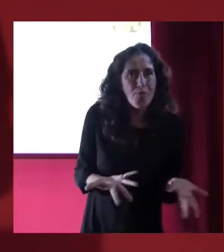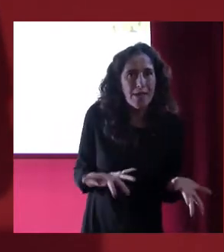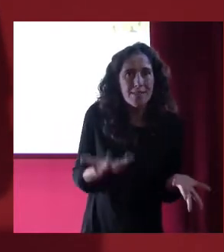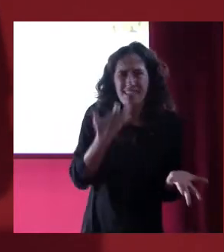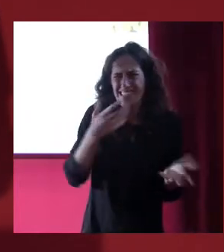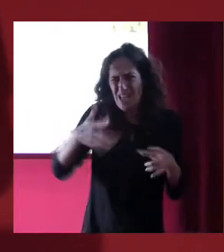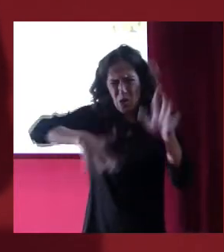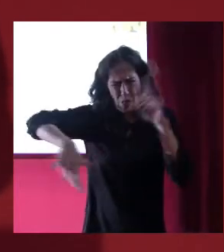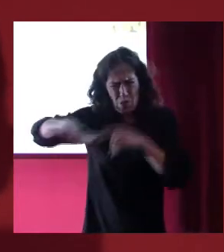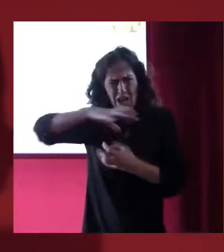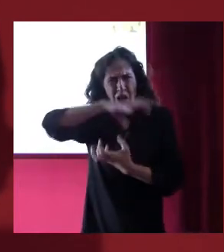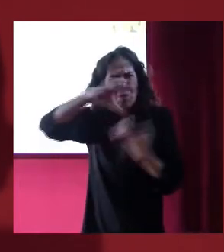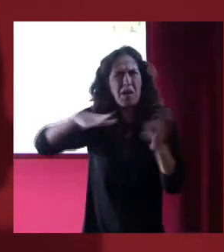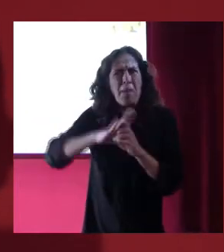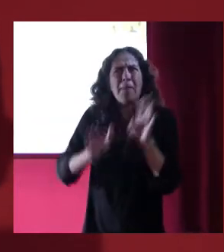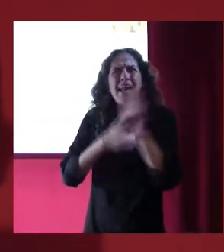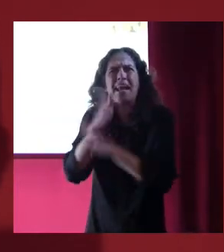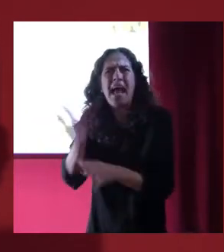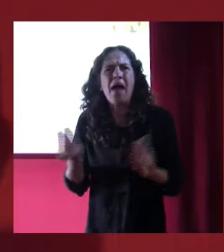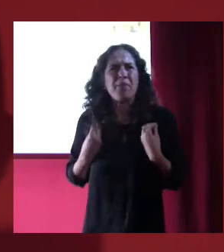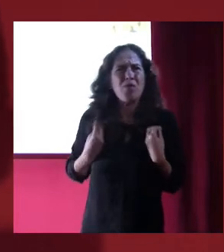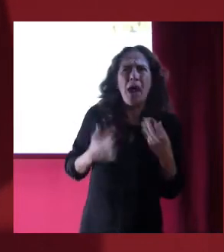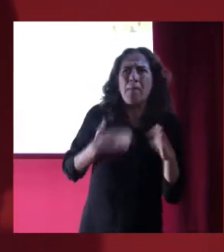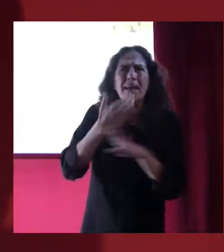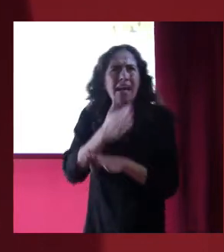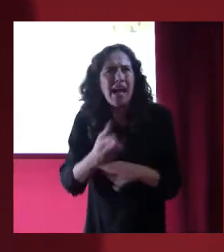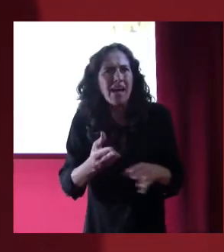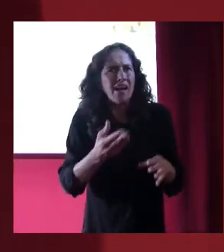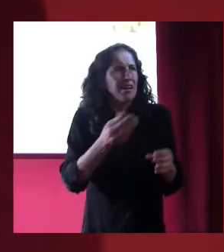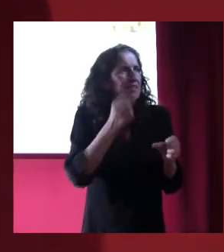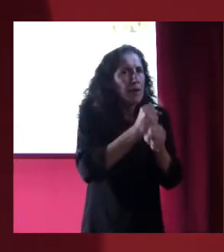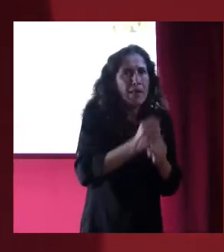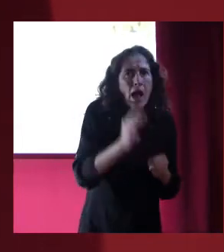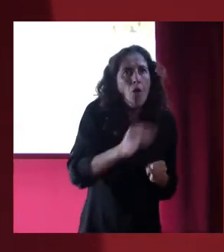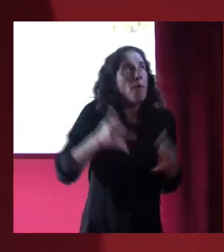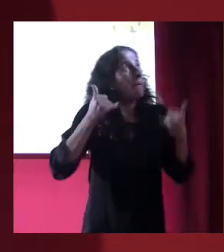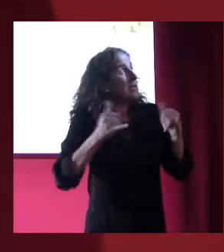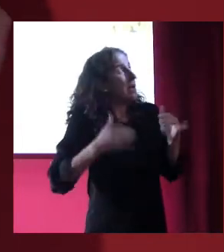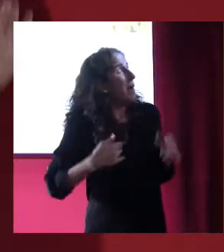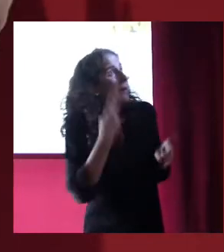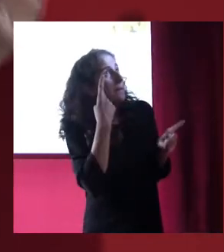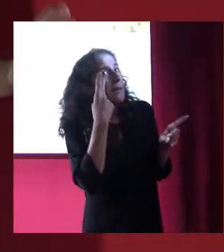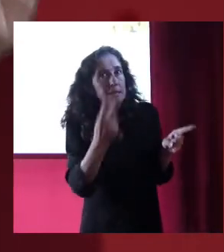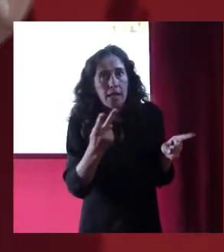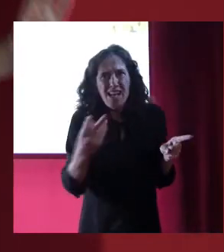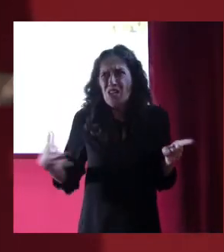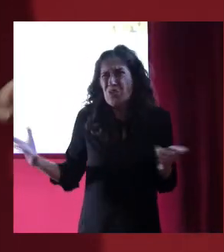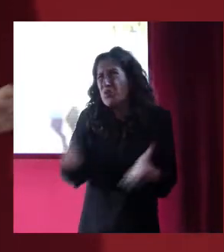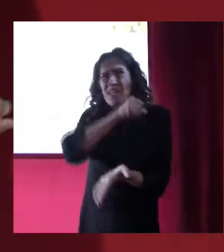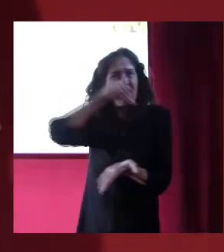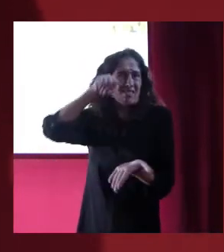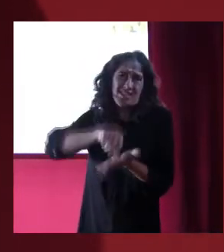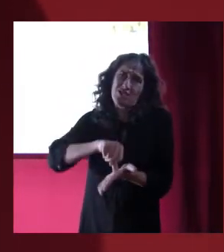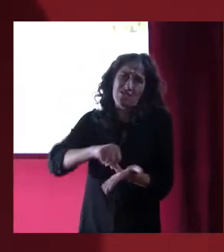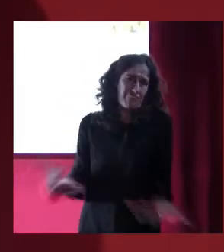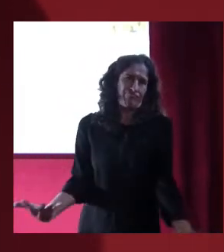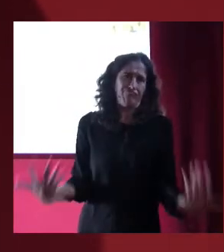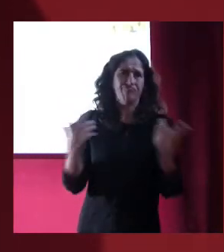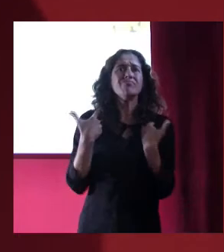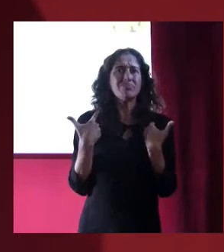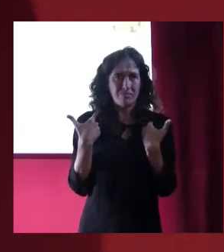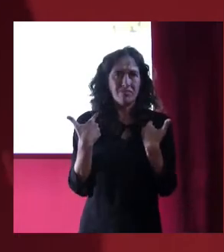lloc complicat per anar a viure, per anar a treballar, per passejar-hi, per visitar-la, tota la ciutat de Barcelona se'n